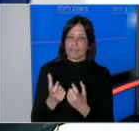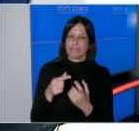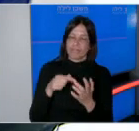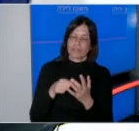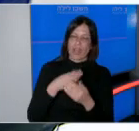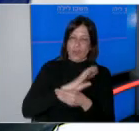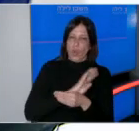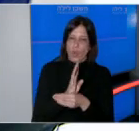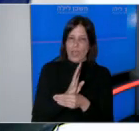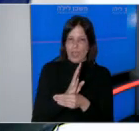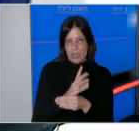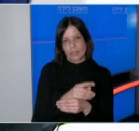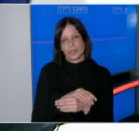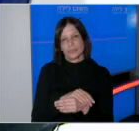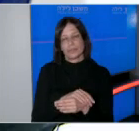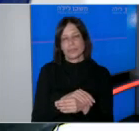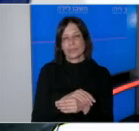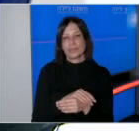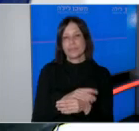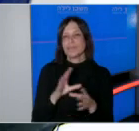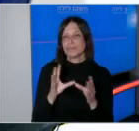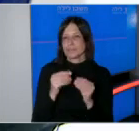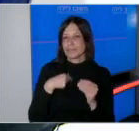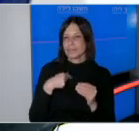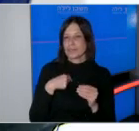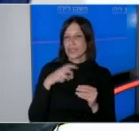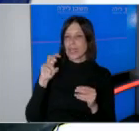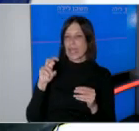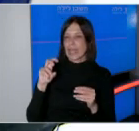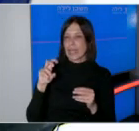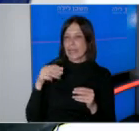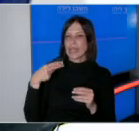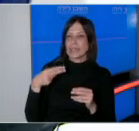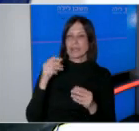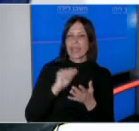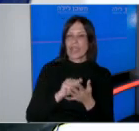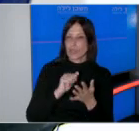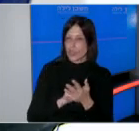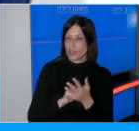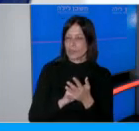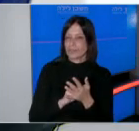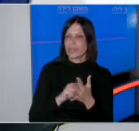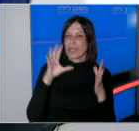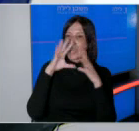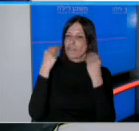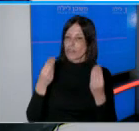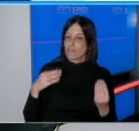הסגר מתקצרה מהקורונה והקורונה עצמה. איתי נמצאים ערן הילדסהיים, עיתונאי עצמאי, ערב טוב ערן, מה